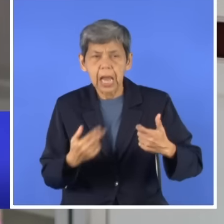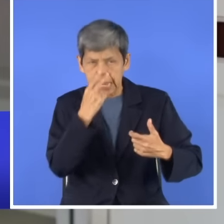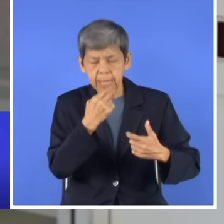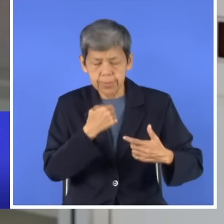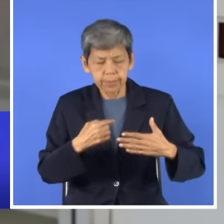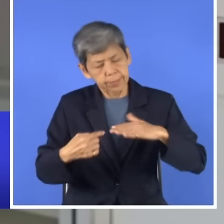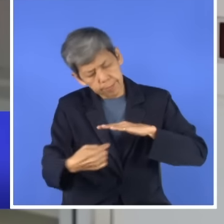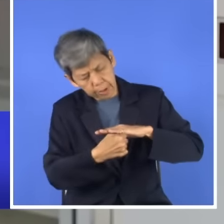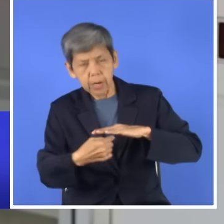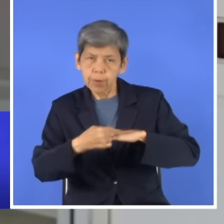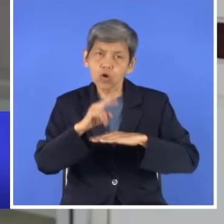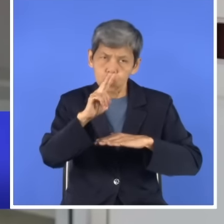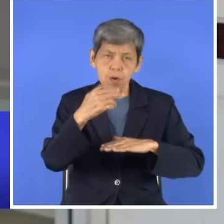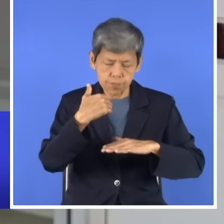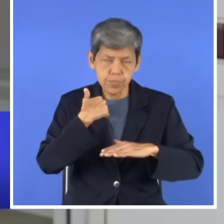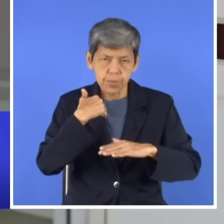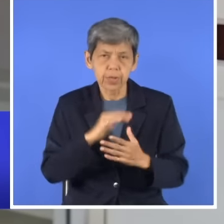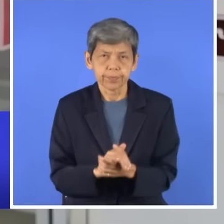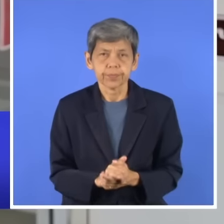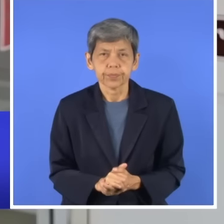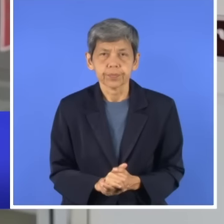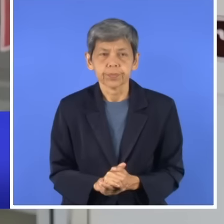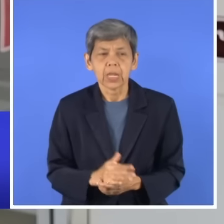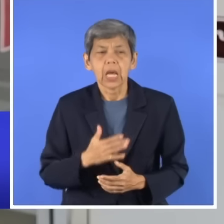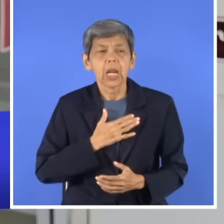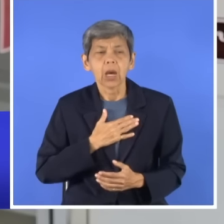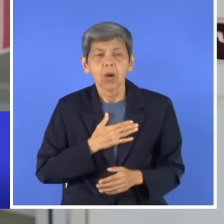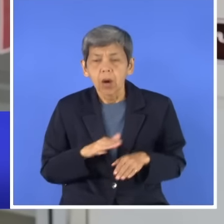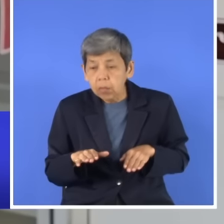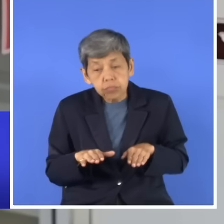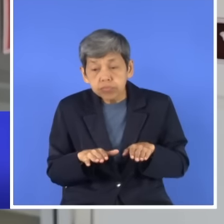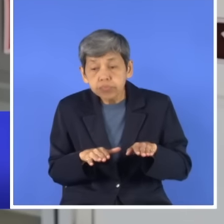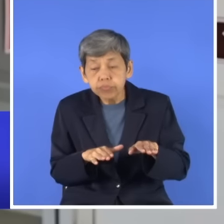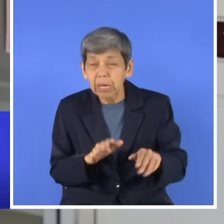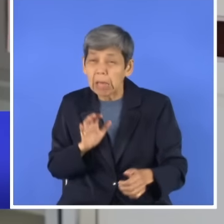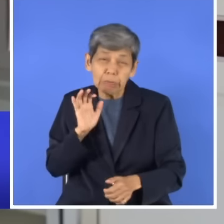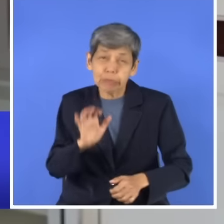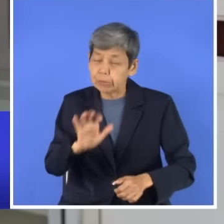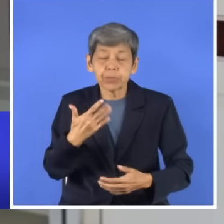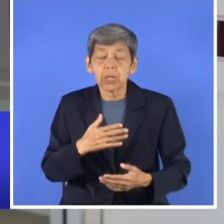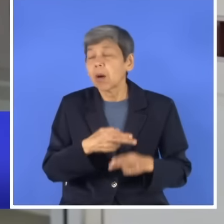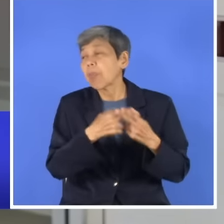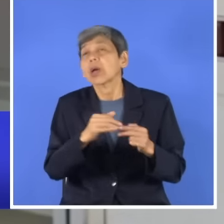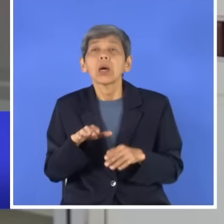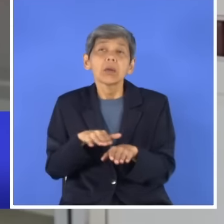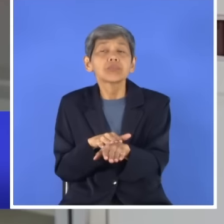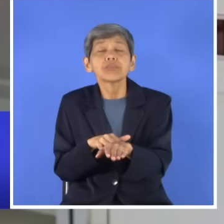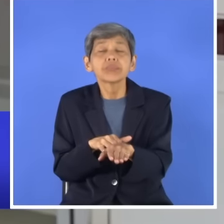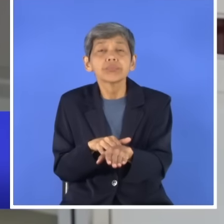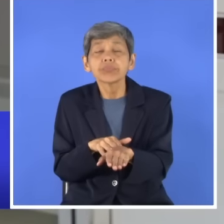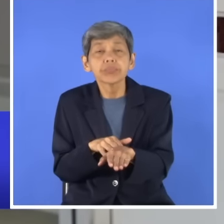องครับที่รถแล้วก็กระสุนอยู่ในรถหนึ่งครับเราก็ปล่อยเขาแซงนะเราก็ไม่ได้ไปไล่ทำร้ายอะไรเขาก็ปล่อยมา